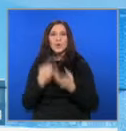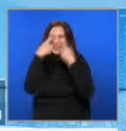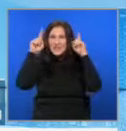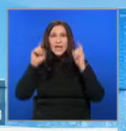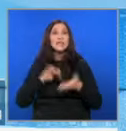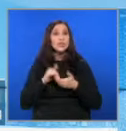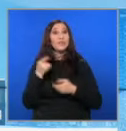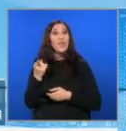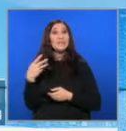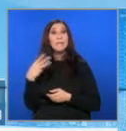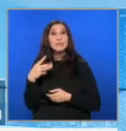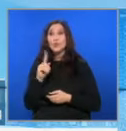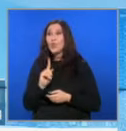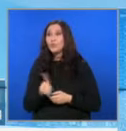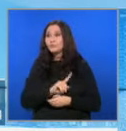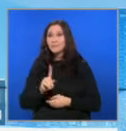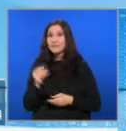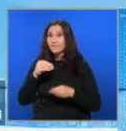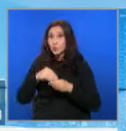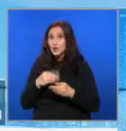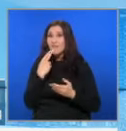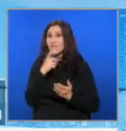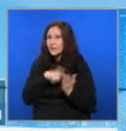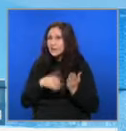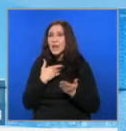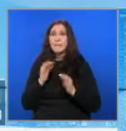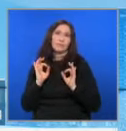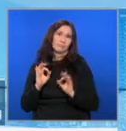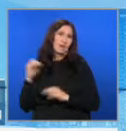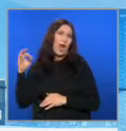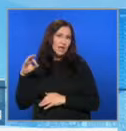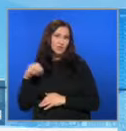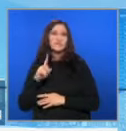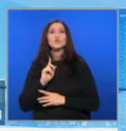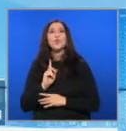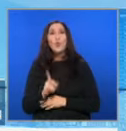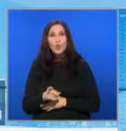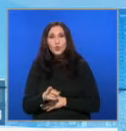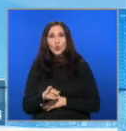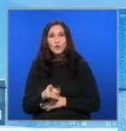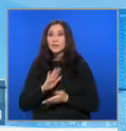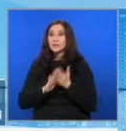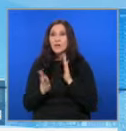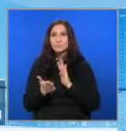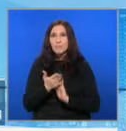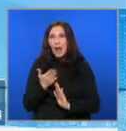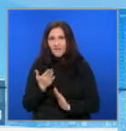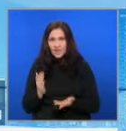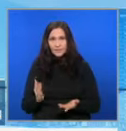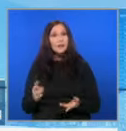тези епископи, които не са включени в тази листа, нямат тези качества, с които да се справят